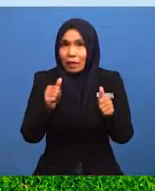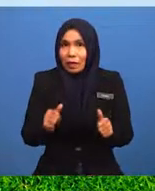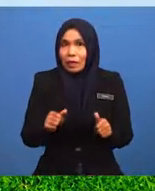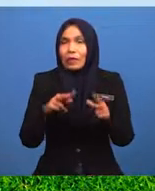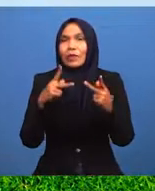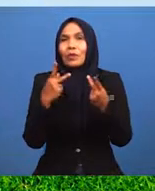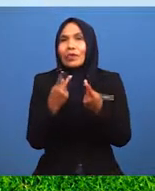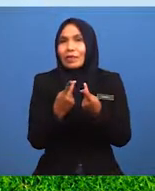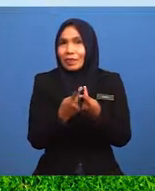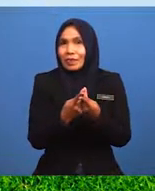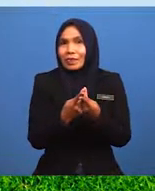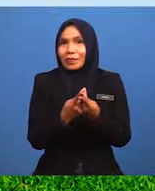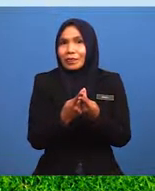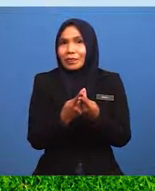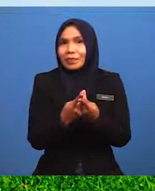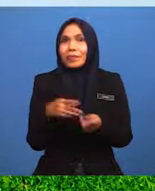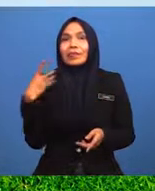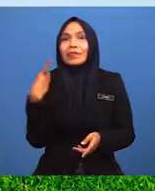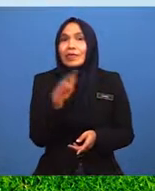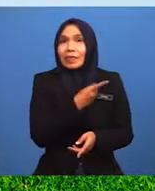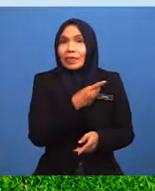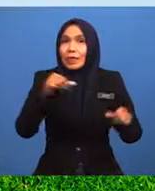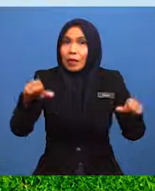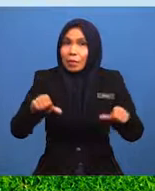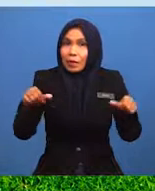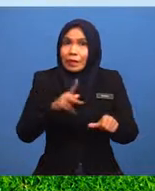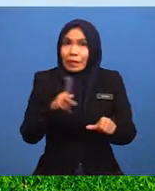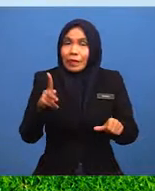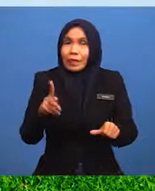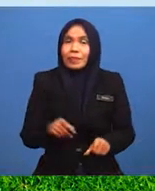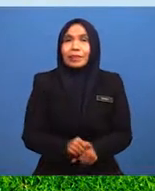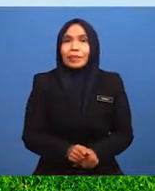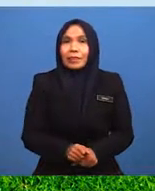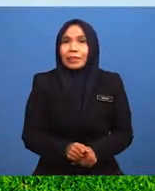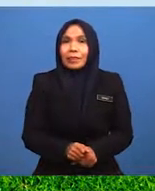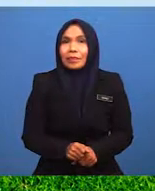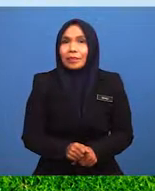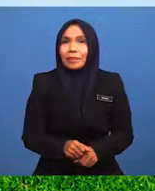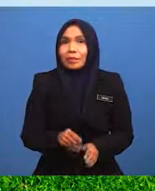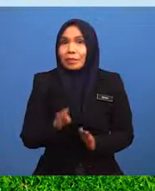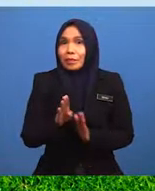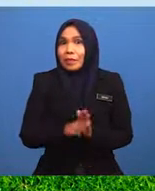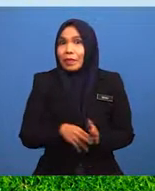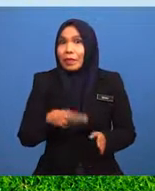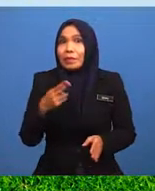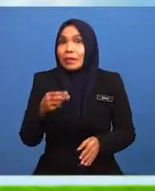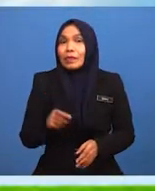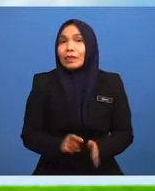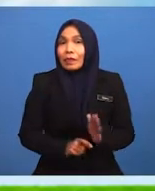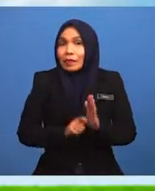apabila kita mengamalkan sikap berhemat tinggi dalam pergaulan